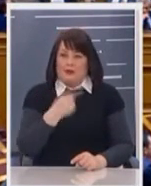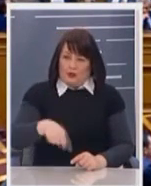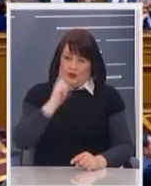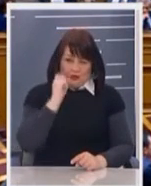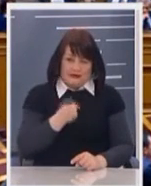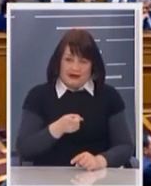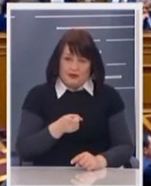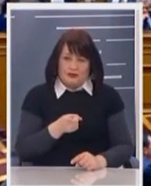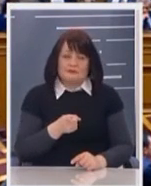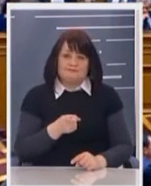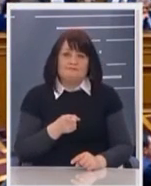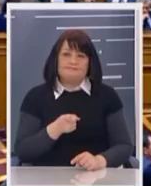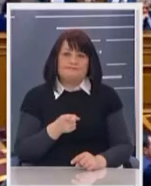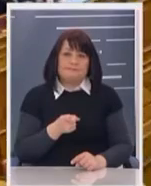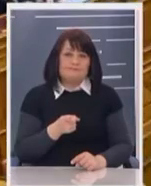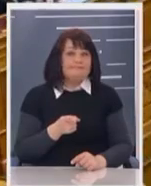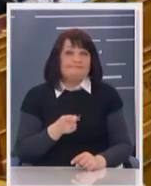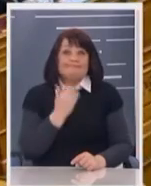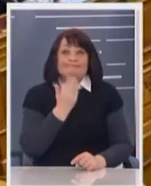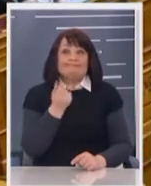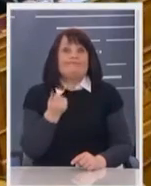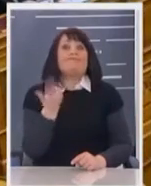κινούνται σε εξαιρετικά στενά πλαίσια,